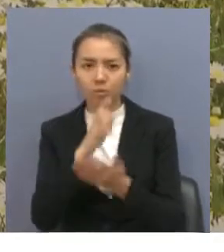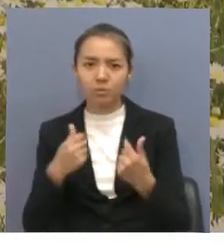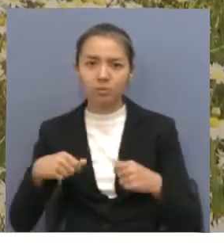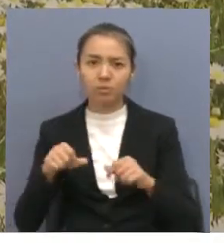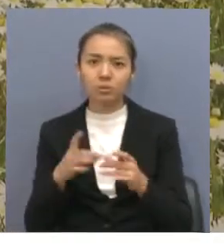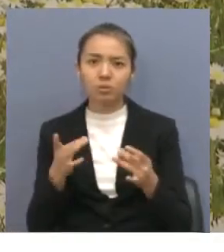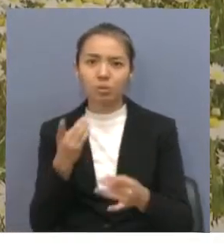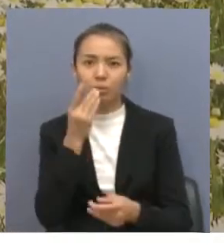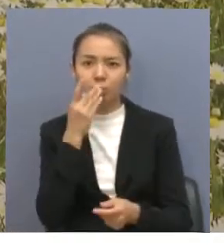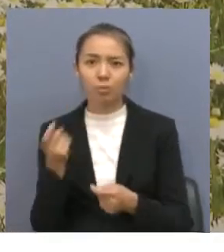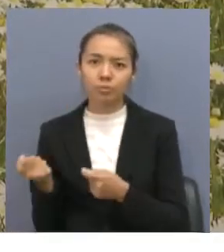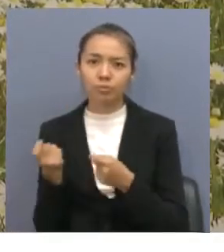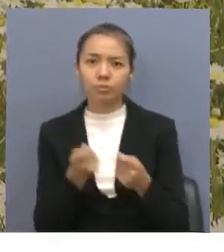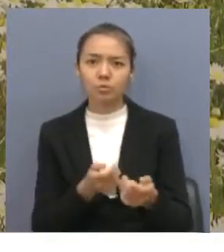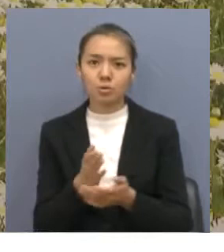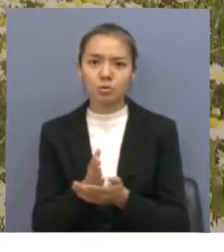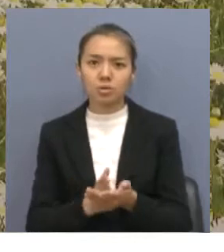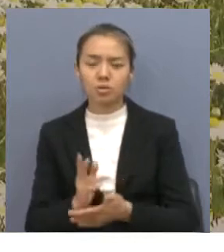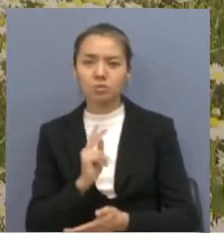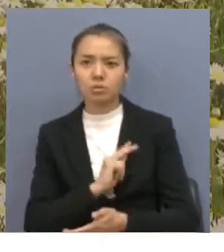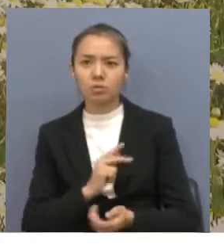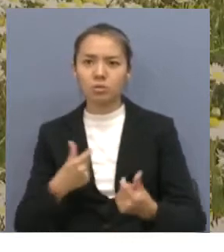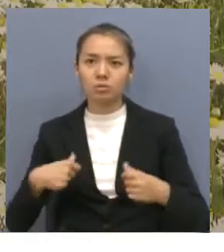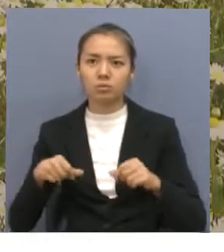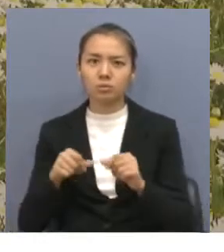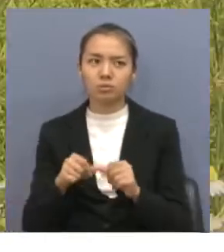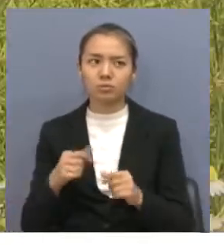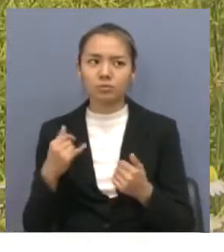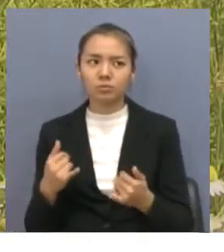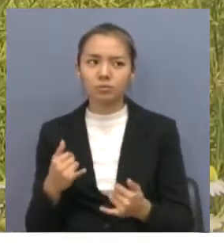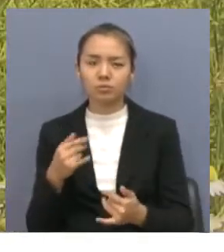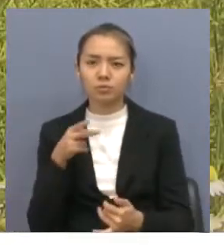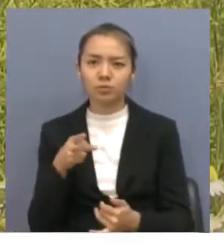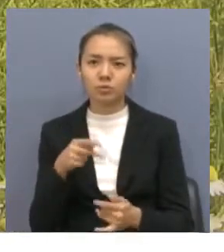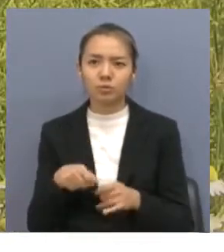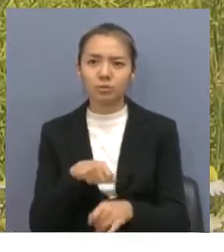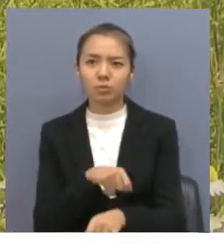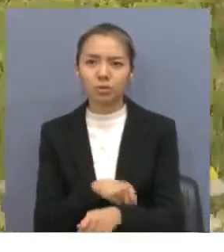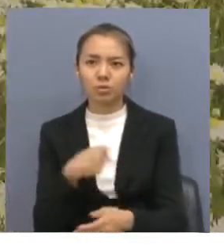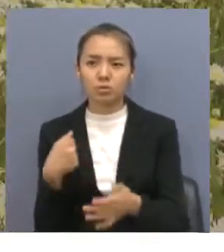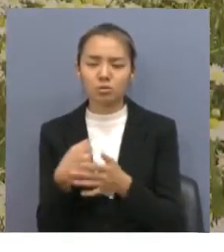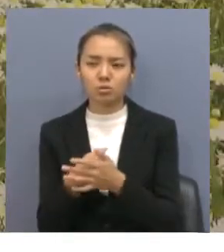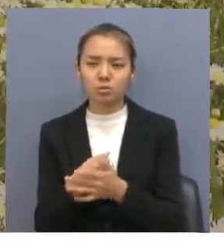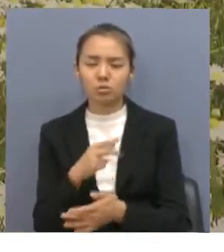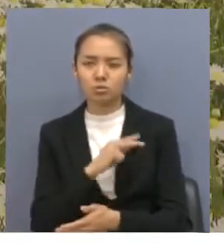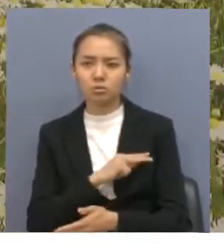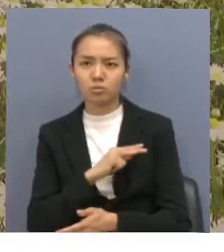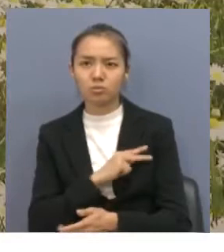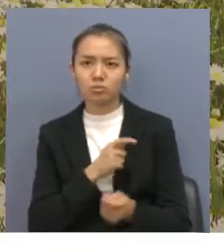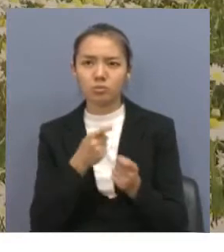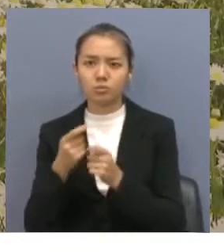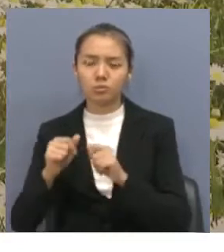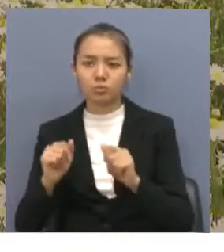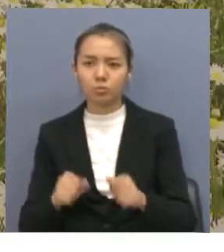мекемелерінен шикізатты жеткізуге қатысты келісім шартқа келетін болсақ, біз 2000 текше метрден аса орман қалдықтарын жеткізе